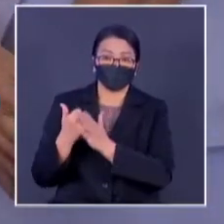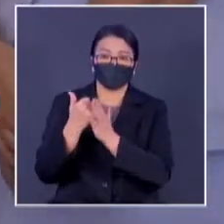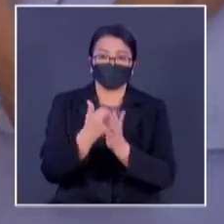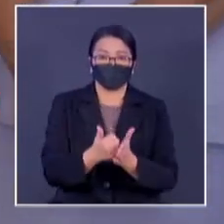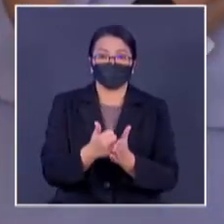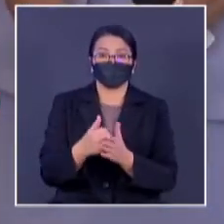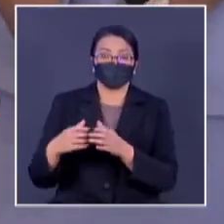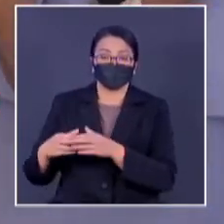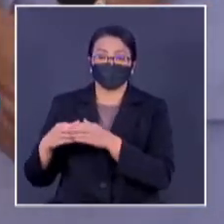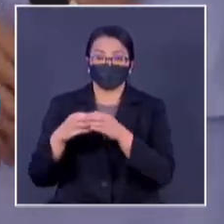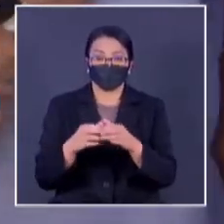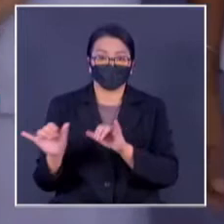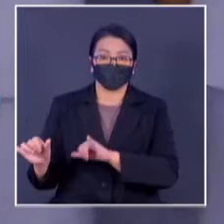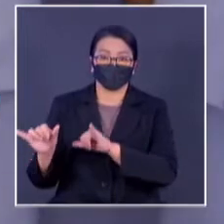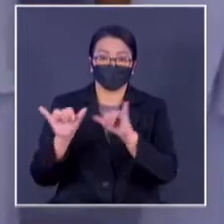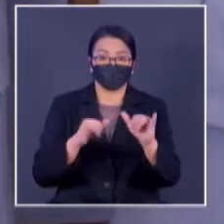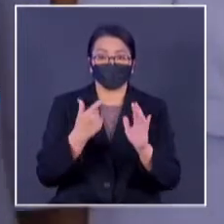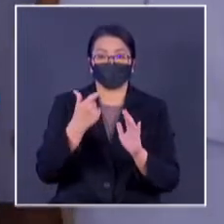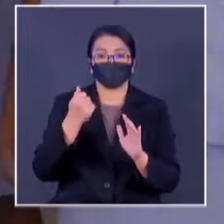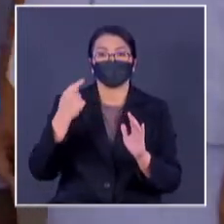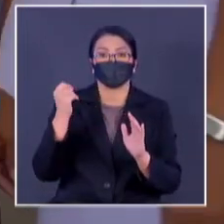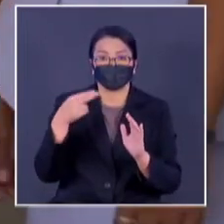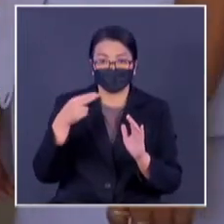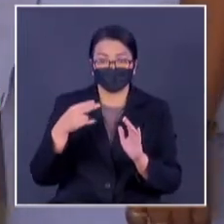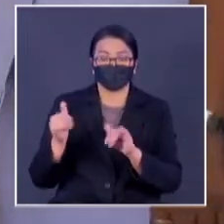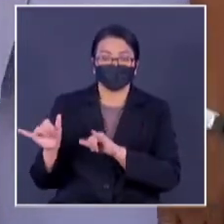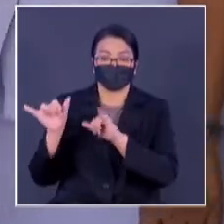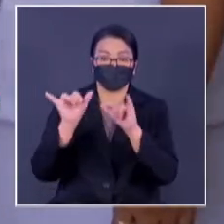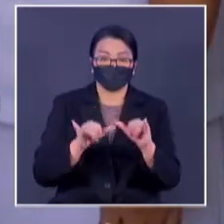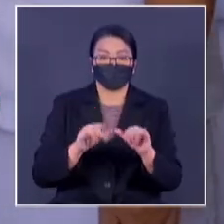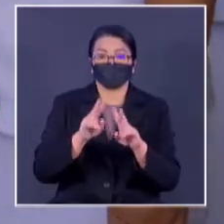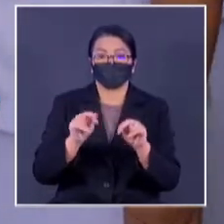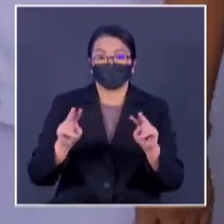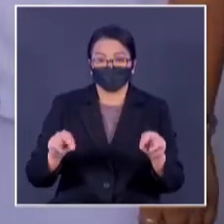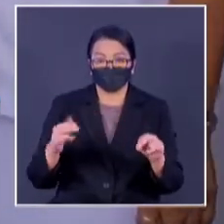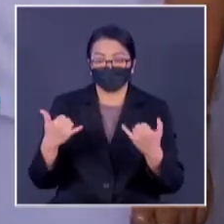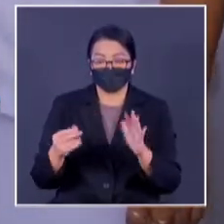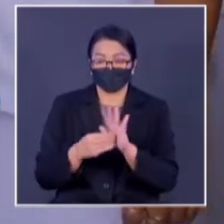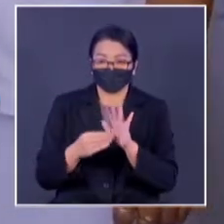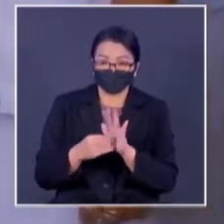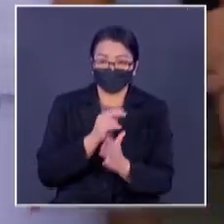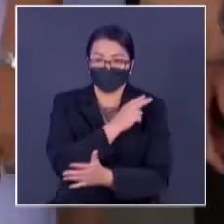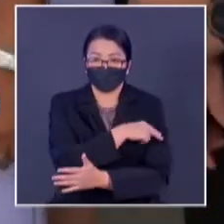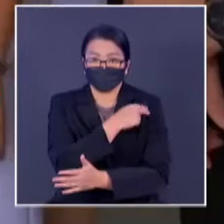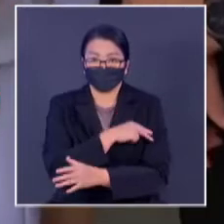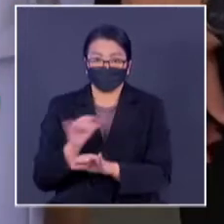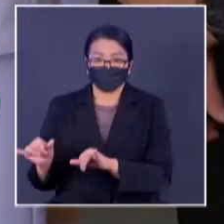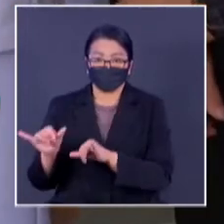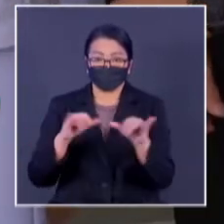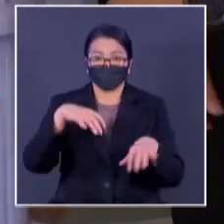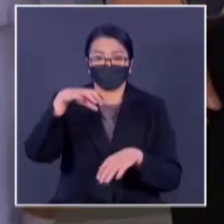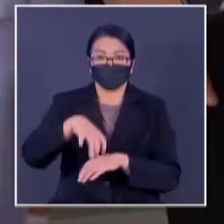ำลังสมทบครับเนื่องจากขณะนี้ผู้ป่วยในพื้นที่กรุงเทพแล้วก็ในพื้นที่ปริมณฑลเนี่ยที่ต้องไปใช้โรงพยาบาลบุษราคัมที่เมืองทองธ